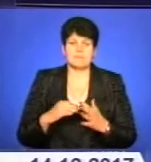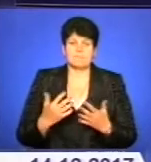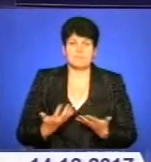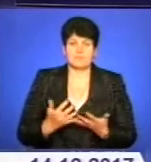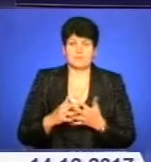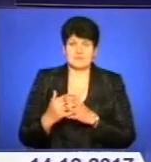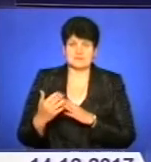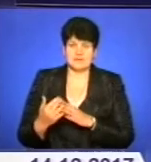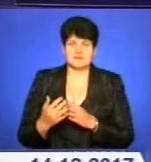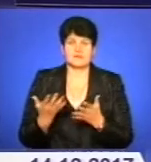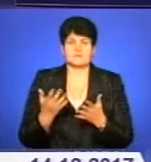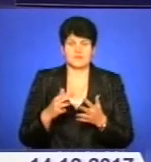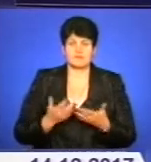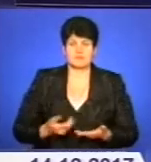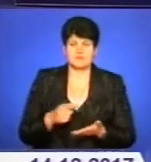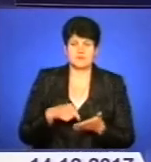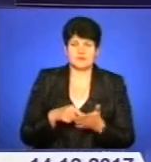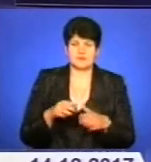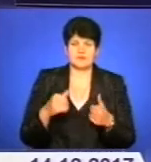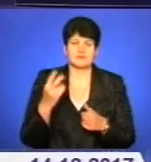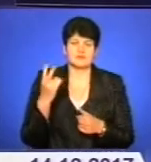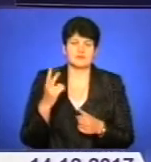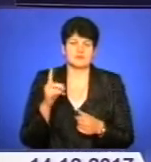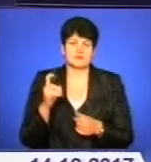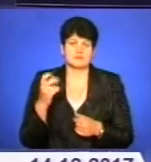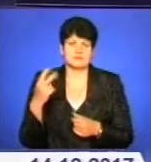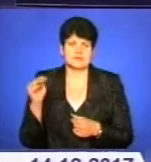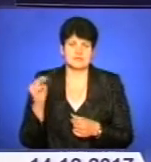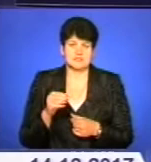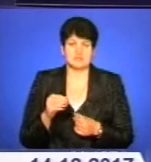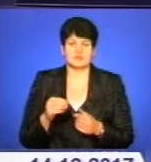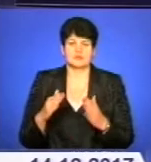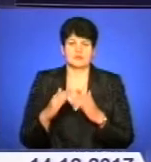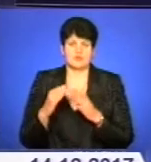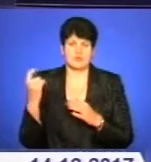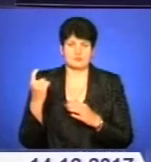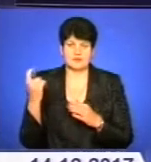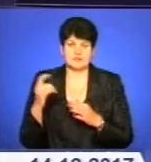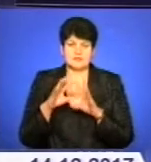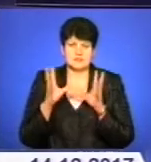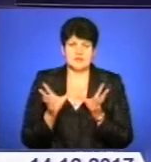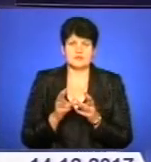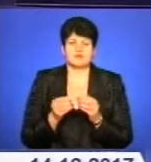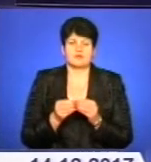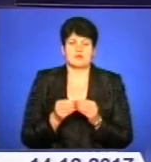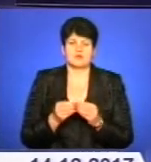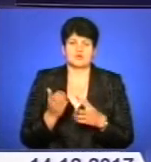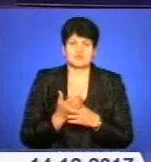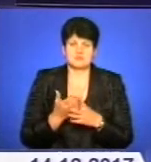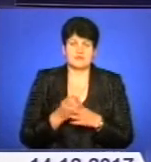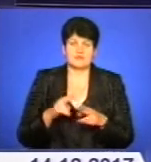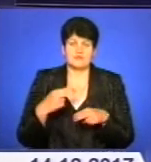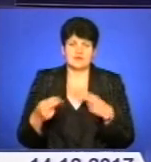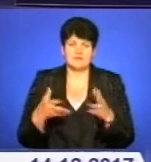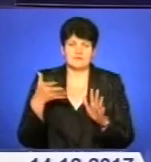призначено більш ніж 120 тисячам домогосподарств. Загальна сума субсидій, призначених домогосподарствам для відшкодування витрат